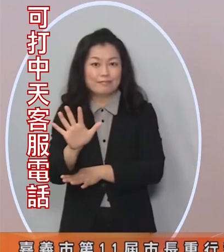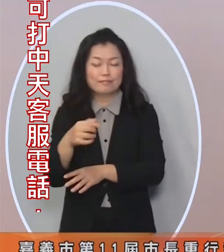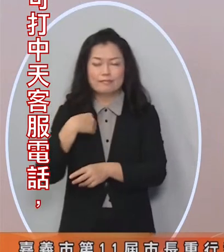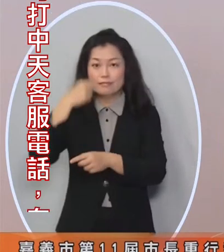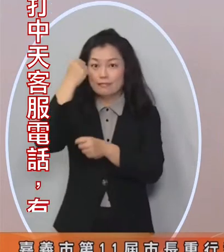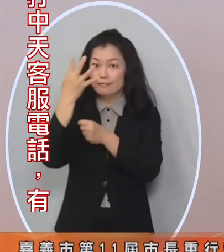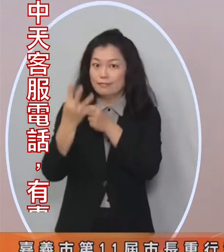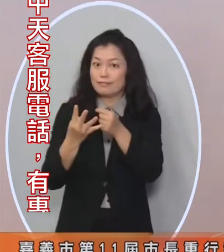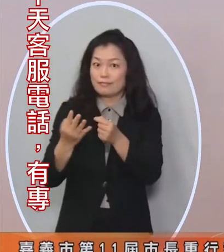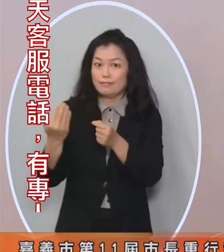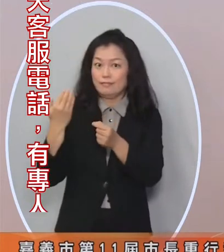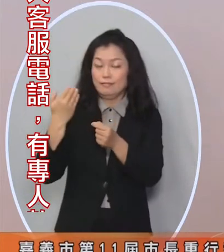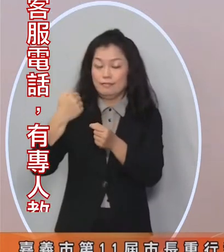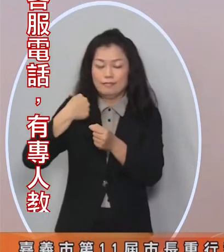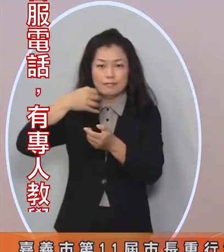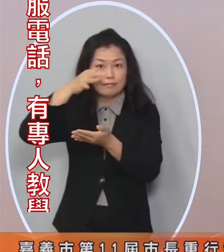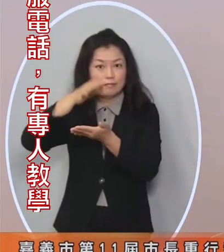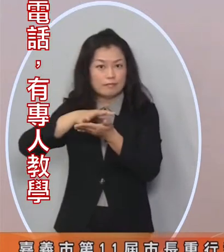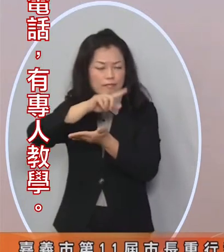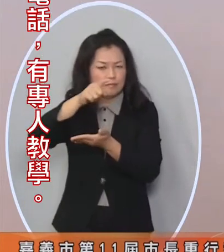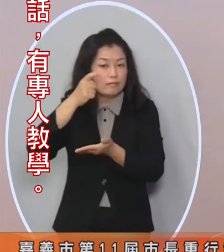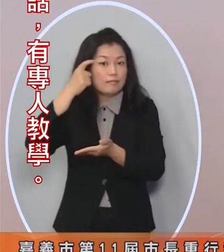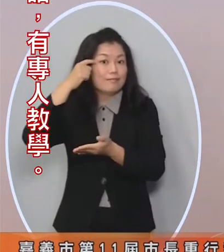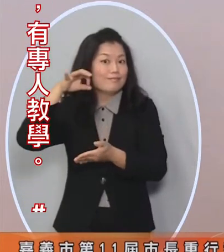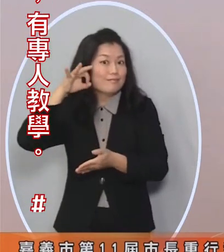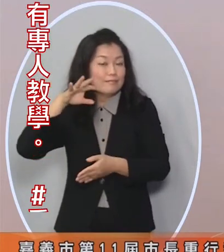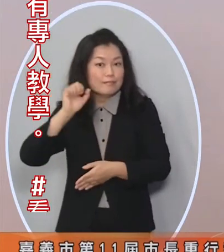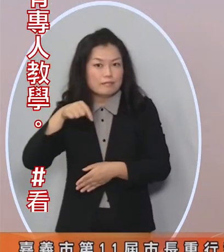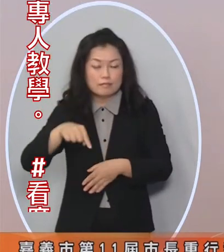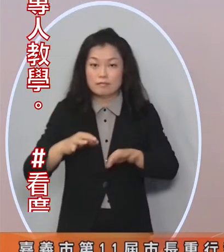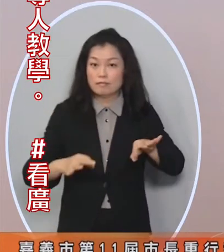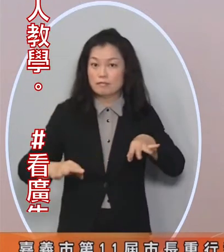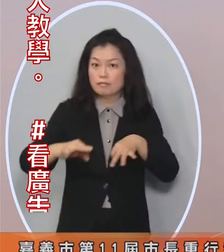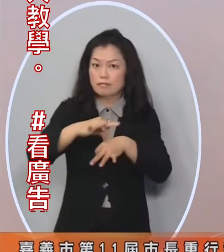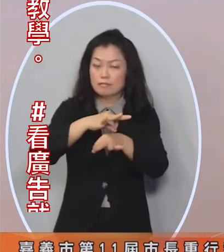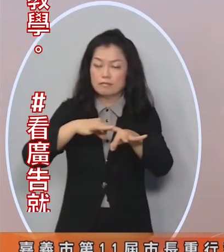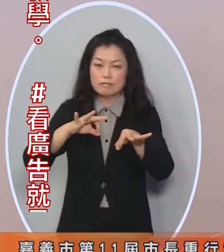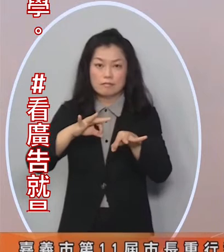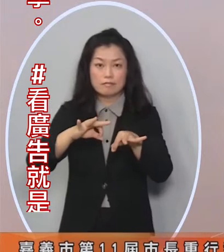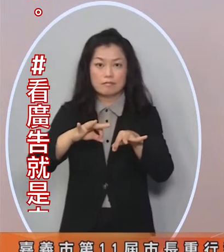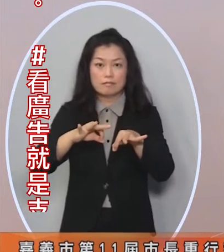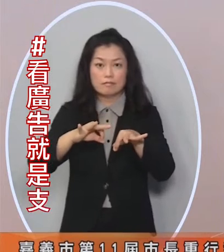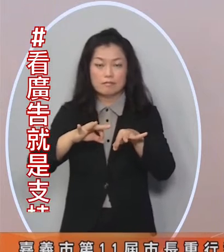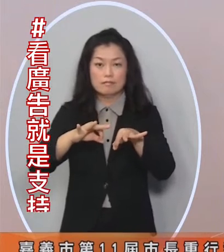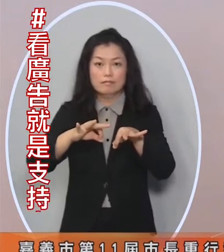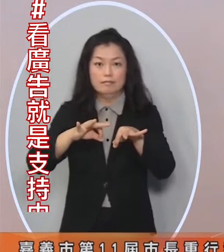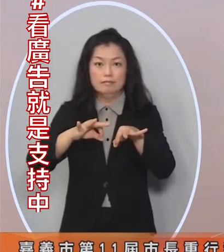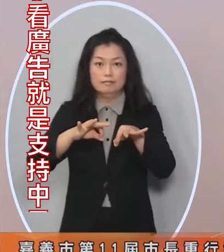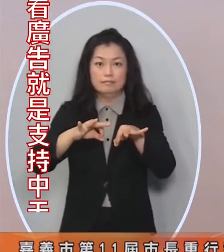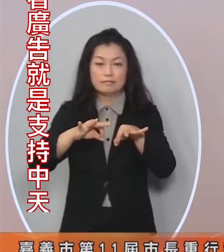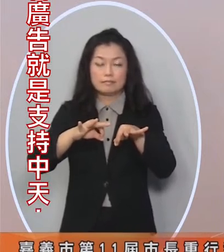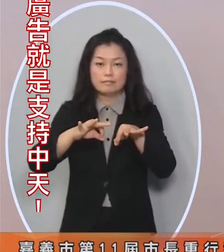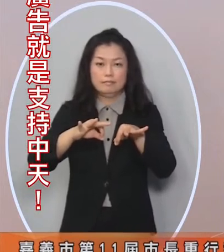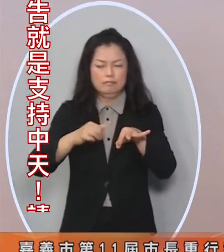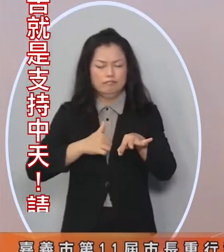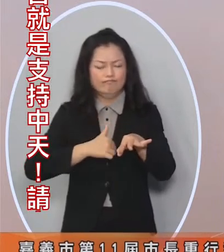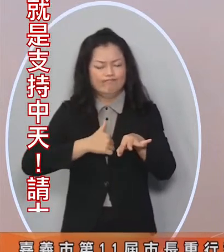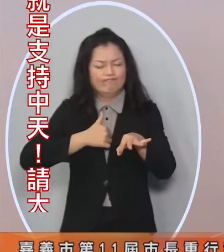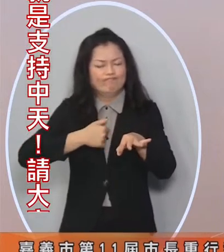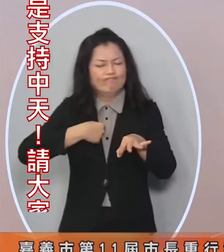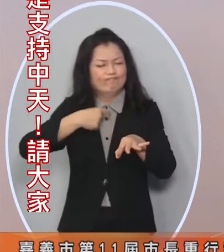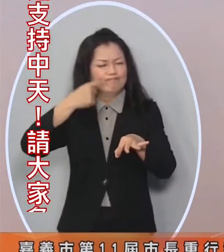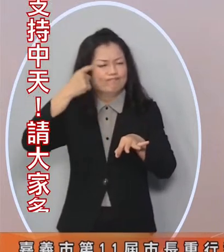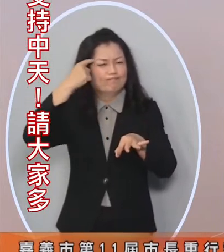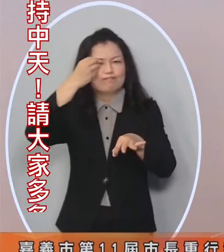到当时大家感受到嘉义咱的经济，真正是一个真令人烦恼的所